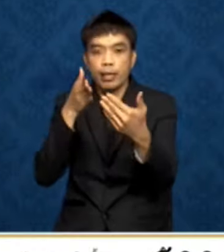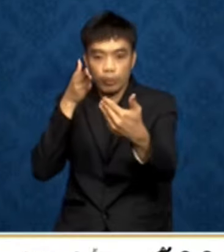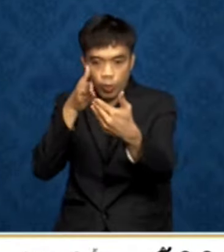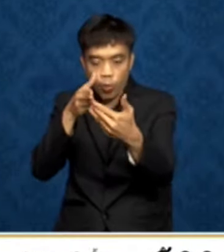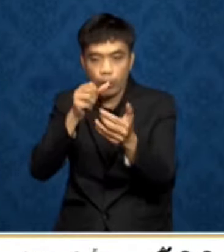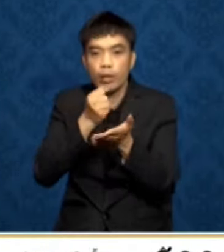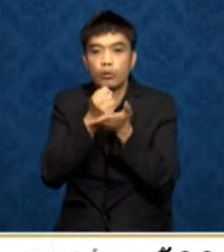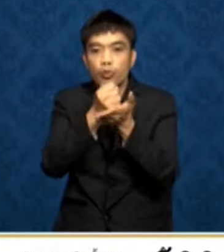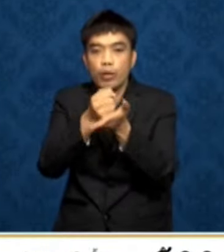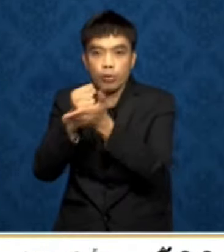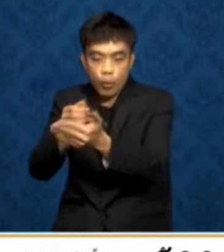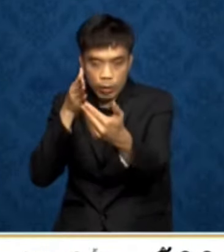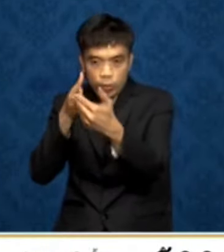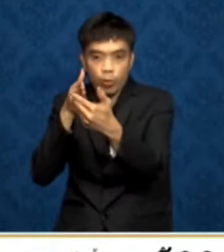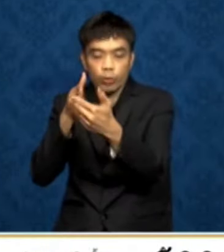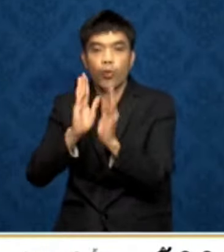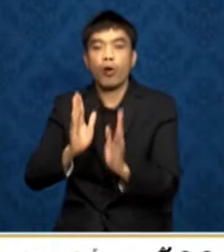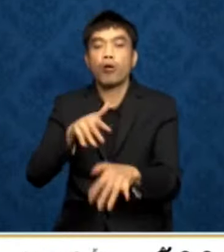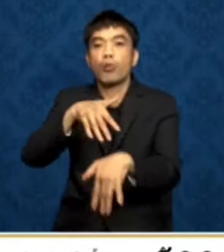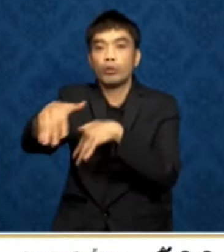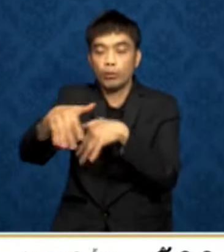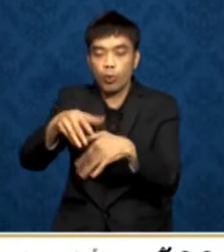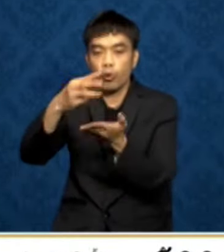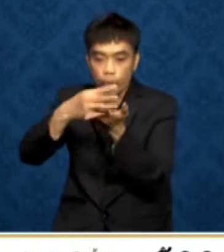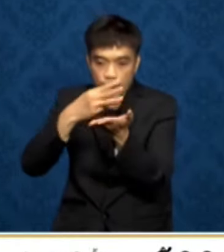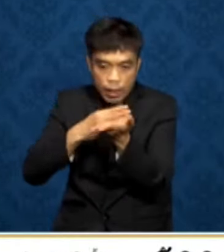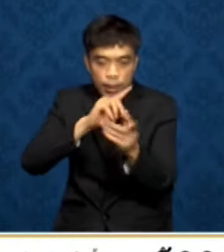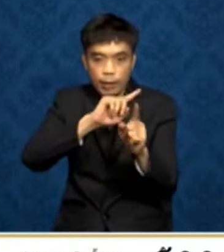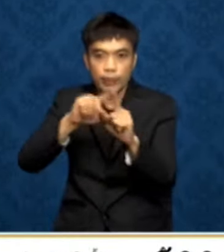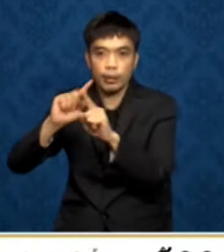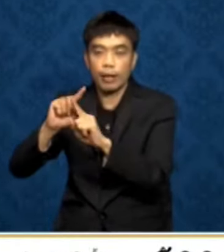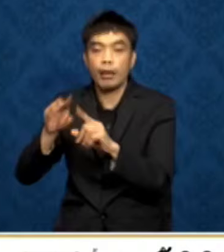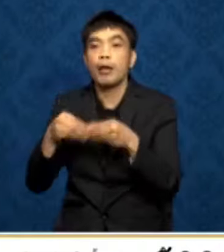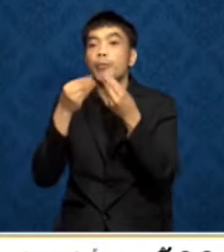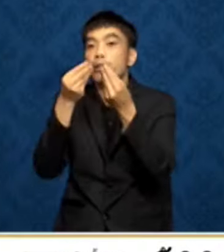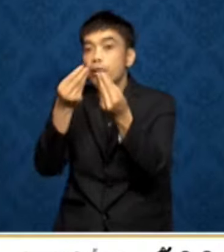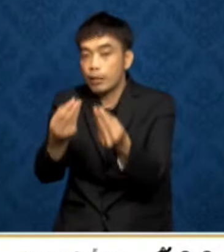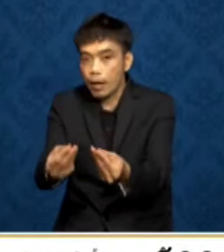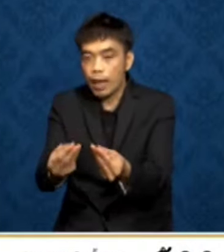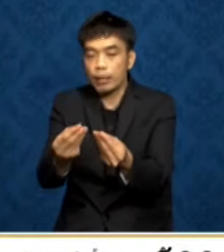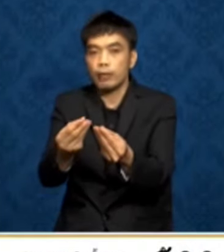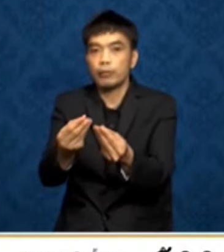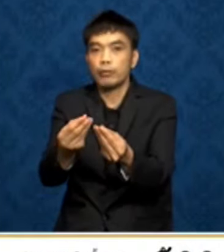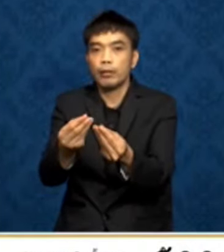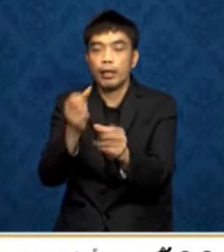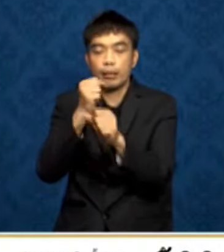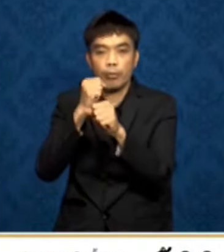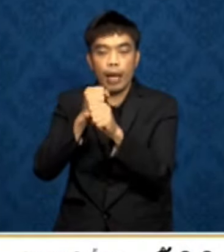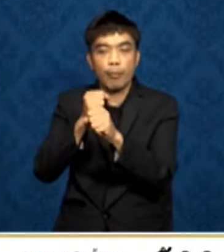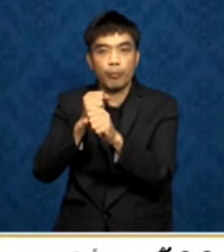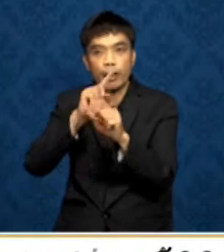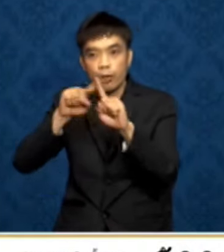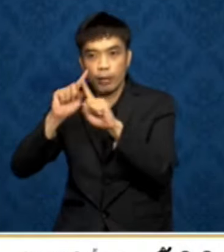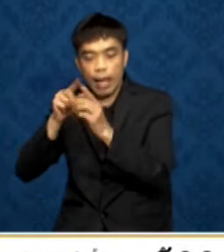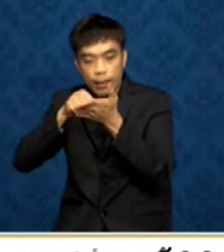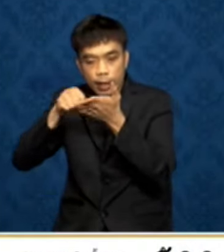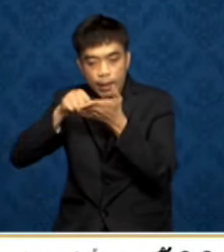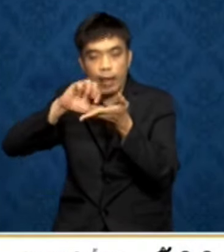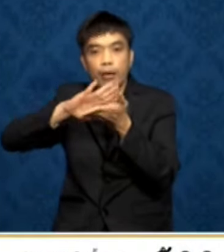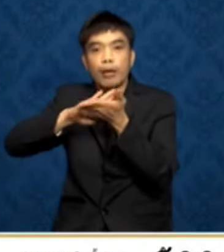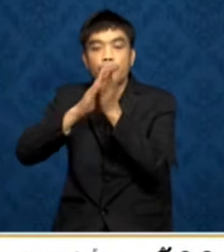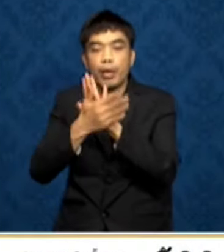ประชาชนทำงานด้านการวิชาการข้อมูลด้านวิชาการเพื่อที่จะนำมาเรียกว่าทำให้องค์ประกอบของการแก้ไขปัญหา